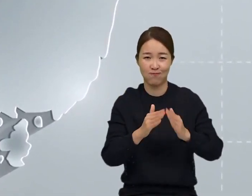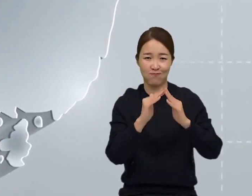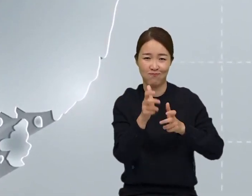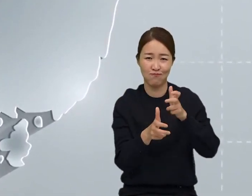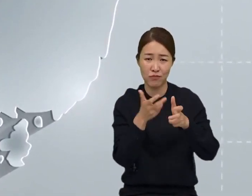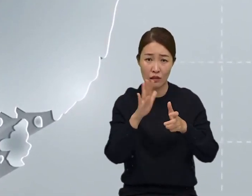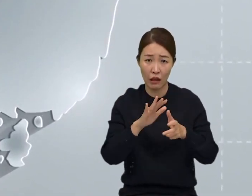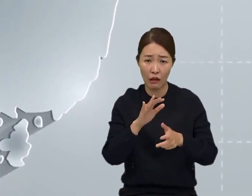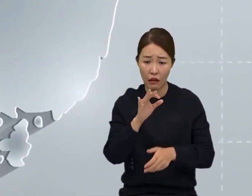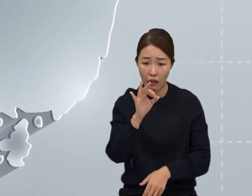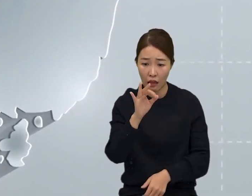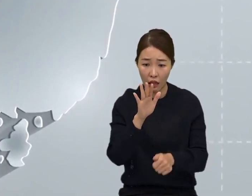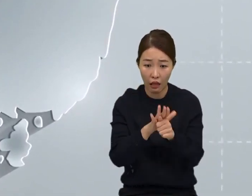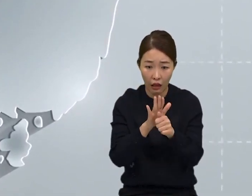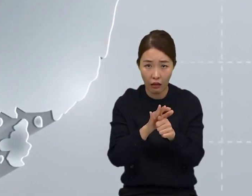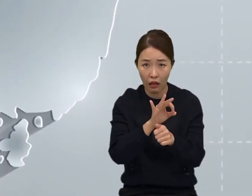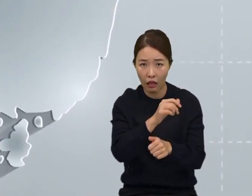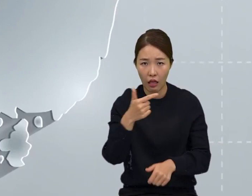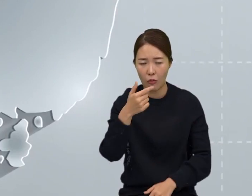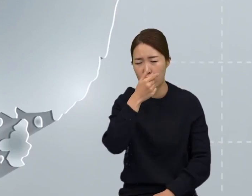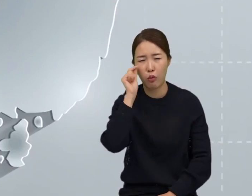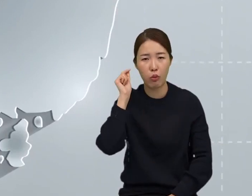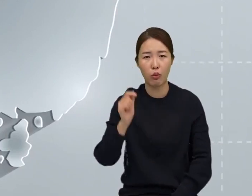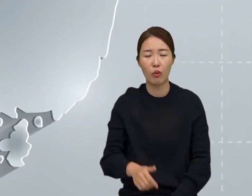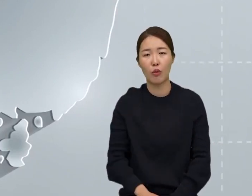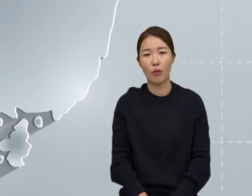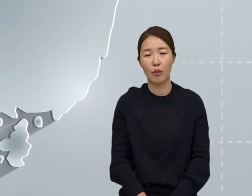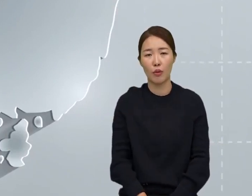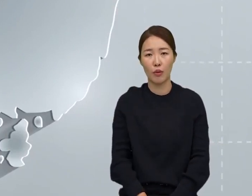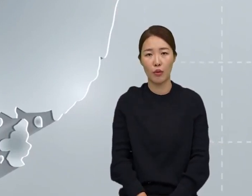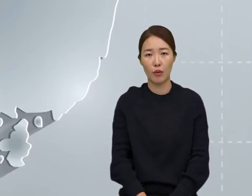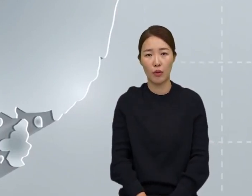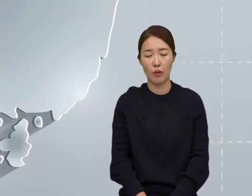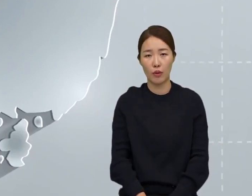중이었으나 그것으론 비료 자급이 부족했다.